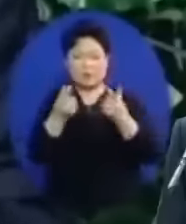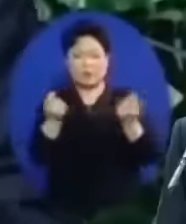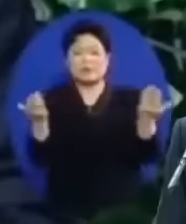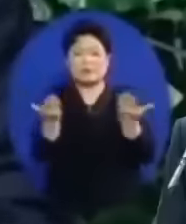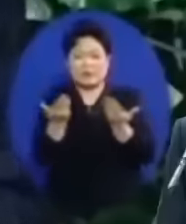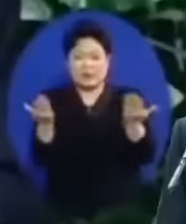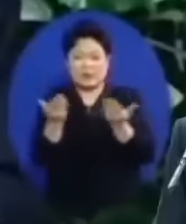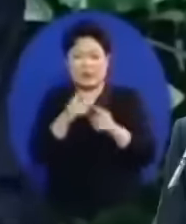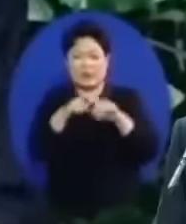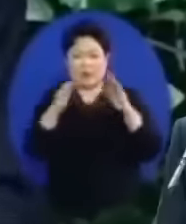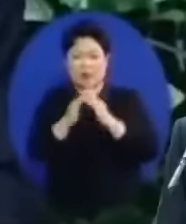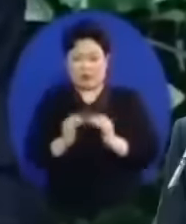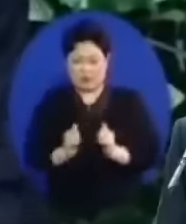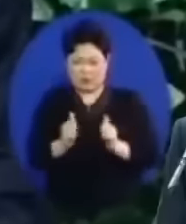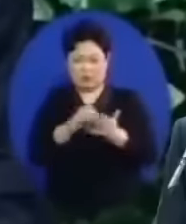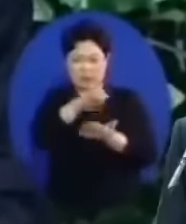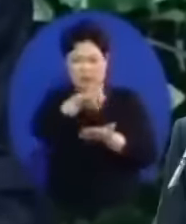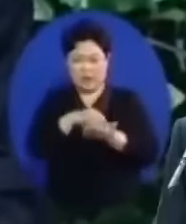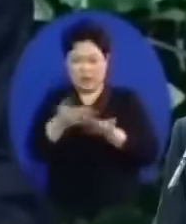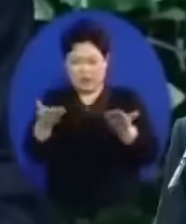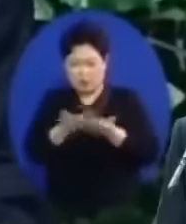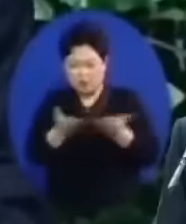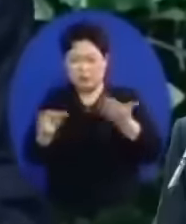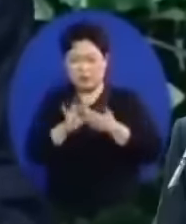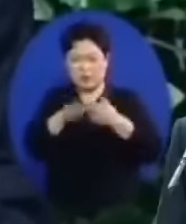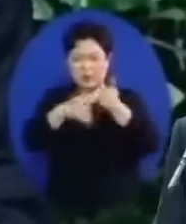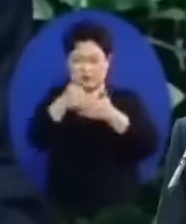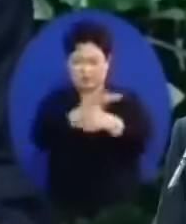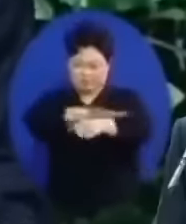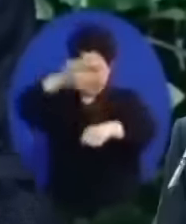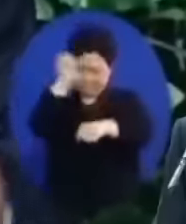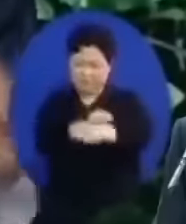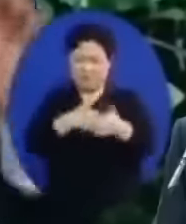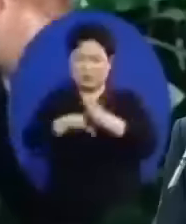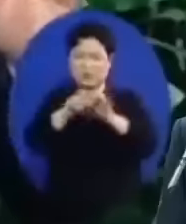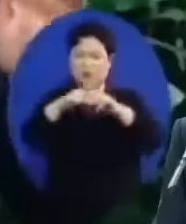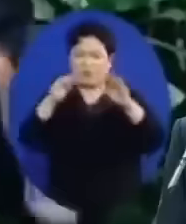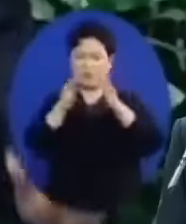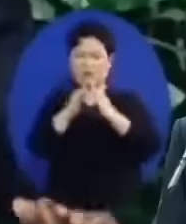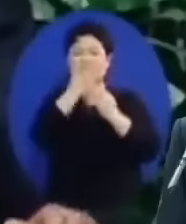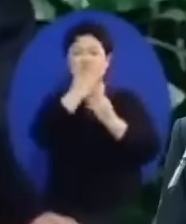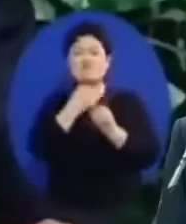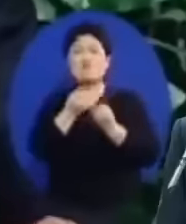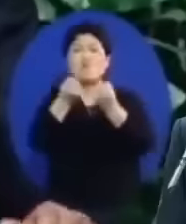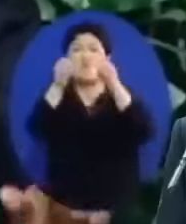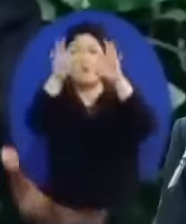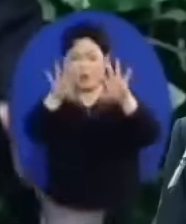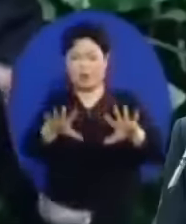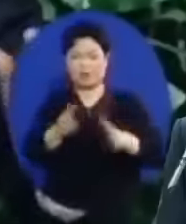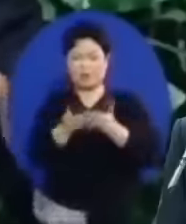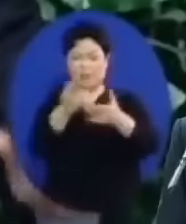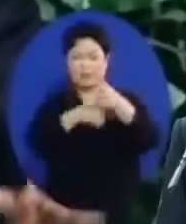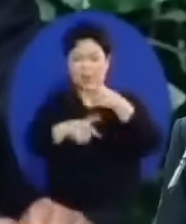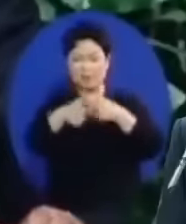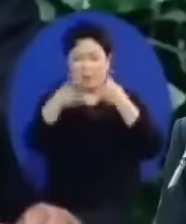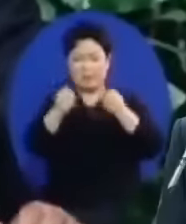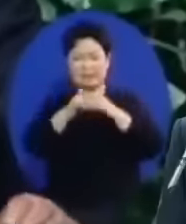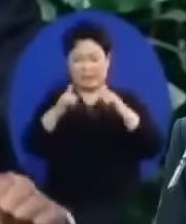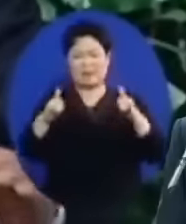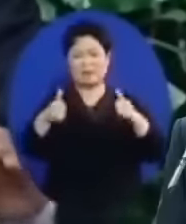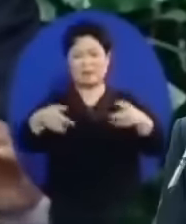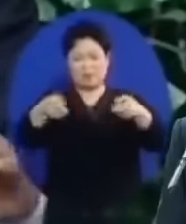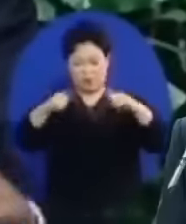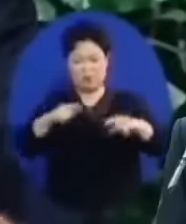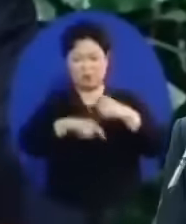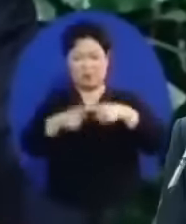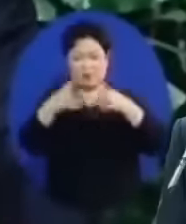선교사역에 우리 교회가 자꾸 나누면 하나님이 그 일을 잘하게 하기 위해서 우리 교회를 자꾸 축복해 주는 것입니다. 자꾸 더 많은 사람 보내고